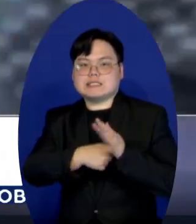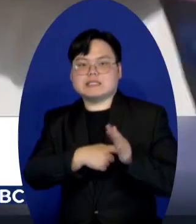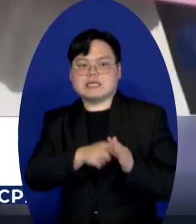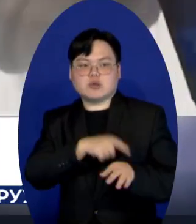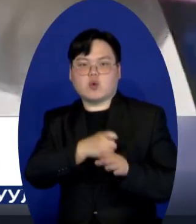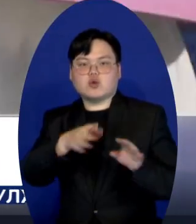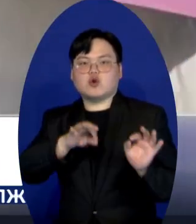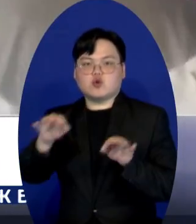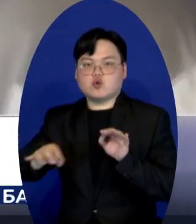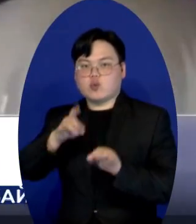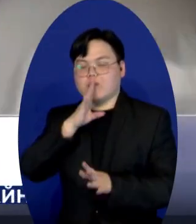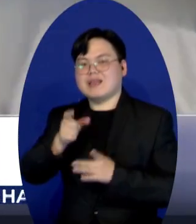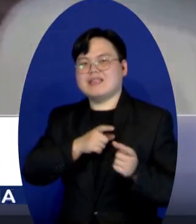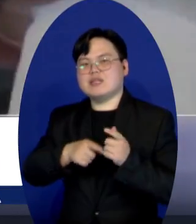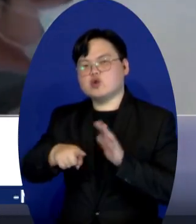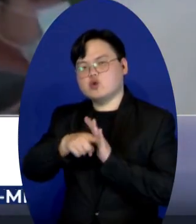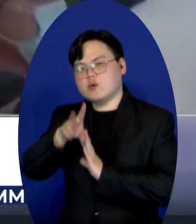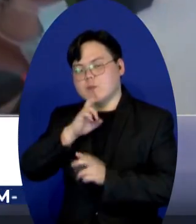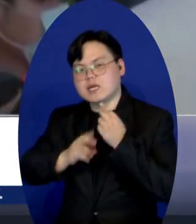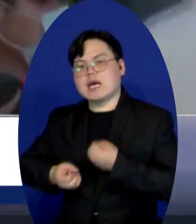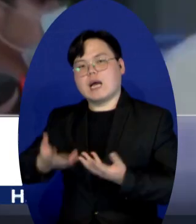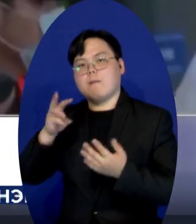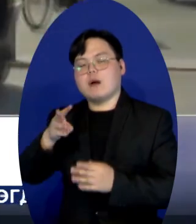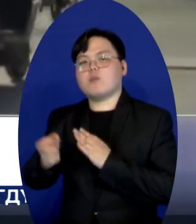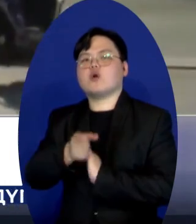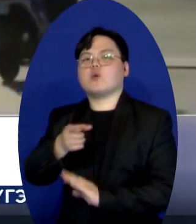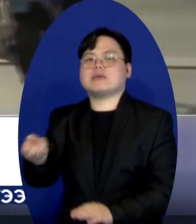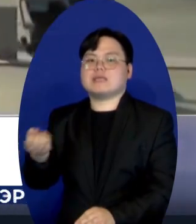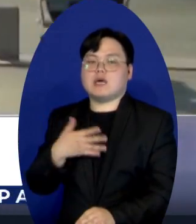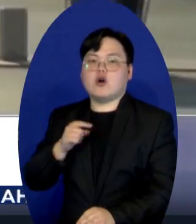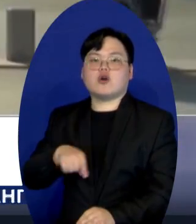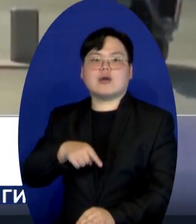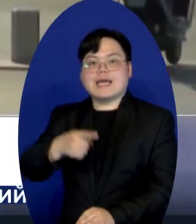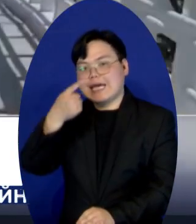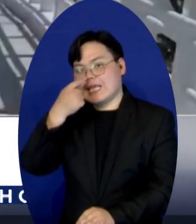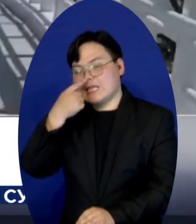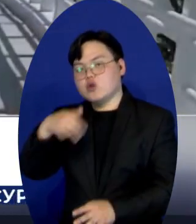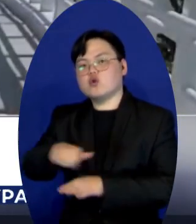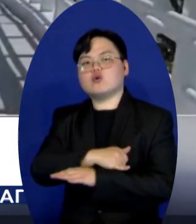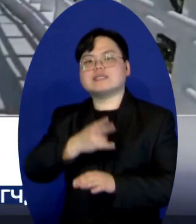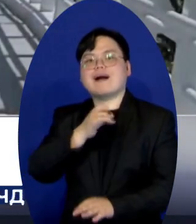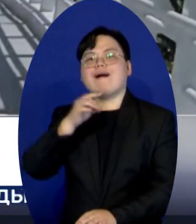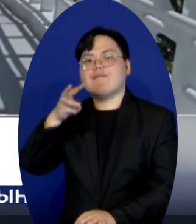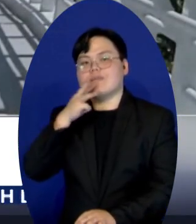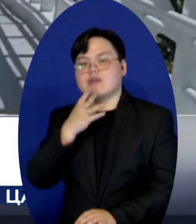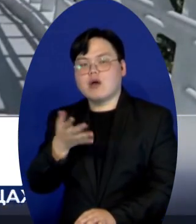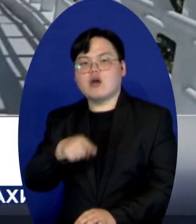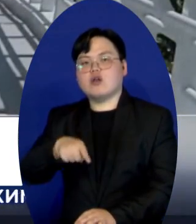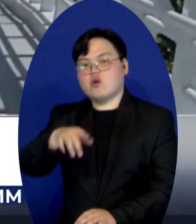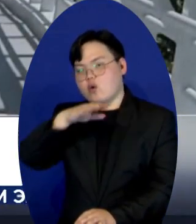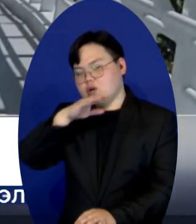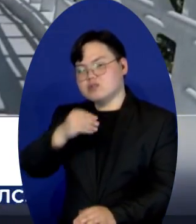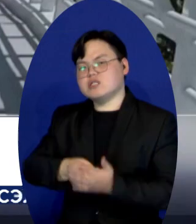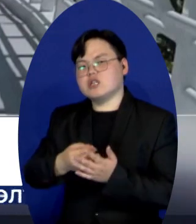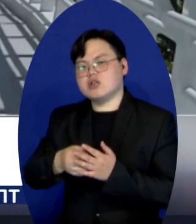сунган үргэлжлүүлэх нөхцөлд эдийн засаг зөрүүр нөлөөлж болзошгүй гэдгийг шинж ажид мөн хэлж байна. Өнөөдөр хэдтийн цаг уурын туу газраас мэдээснээр тус улсад